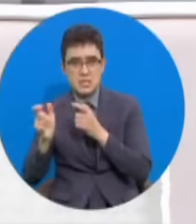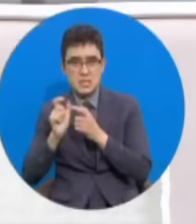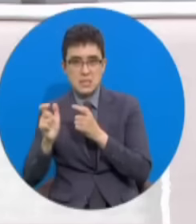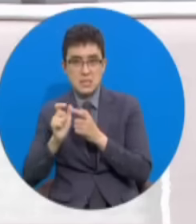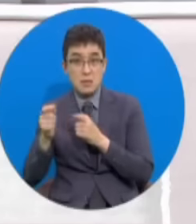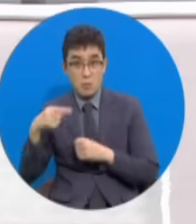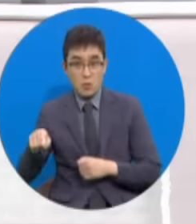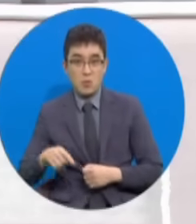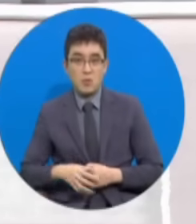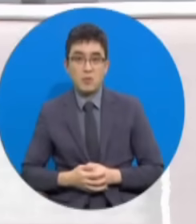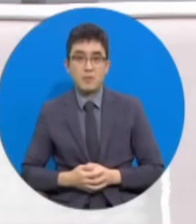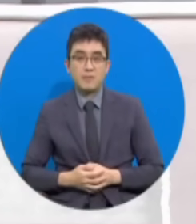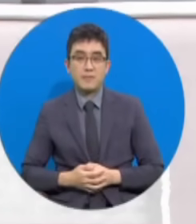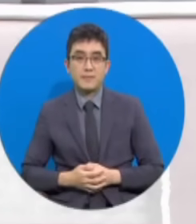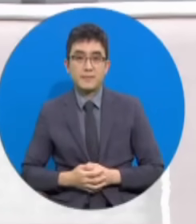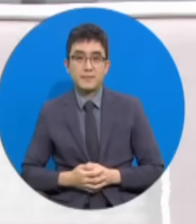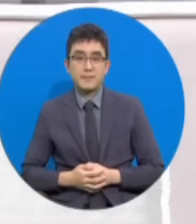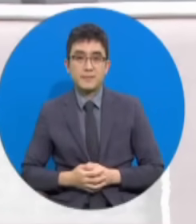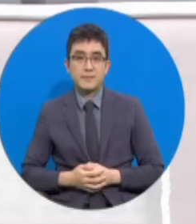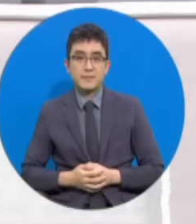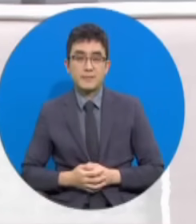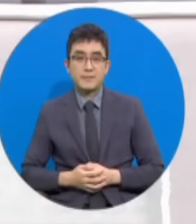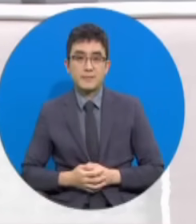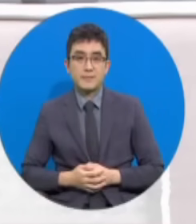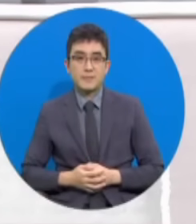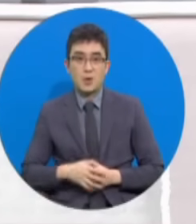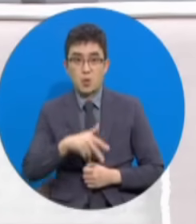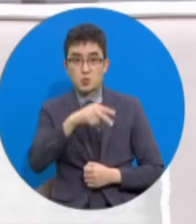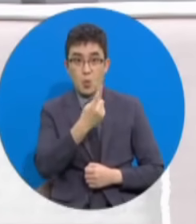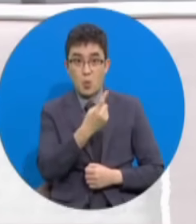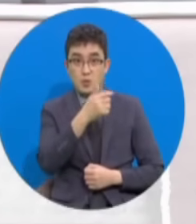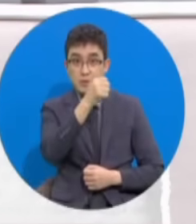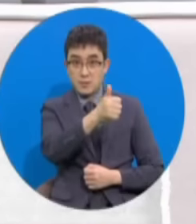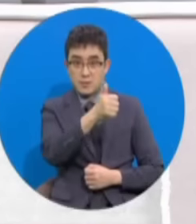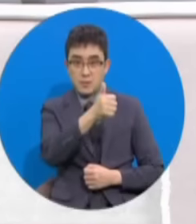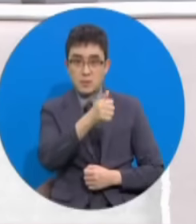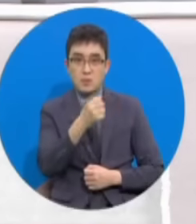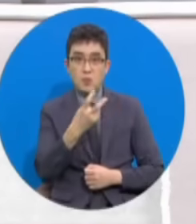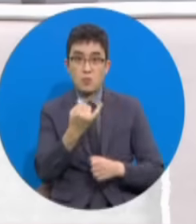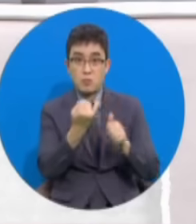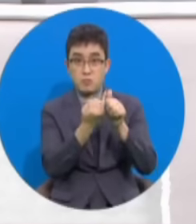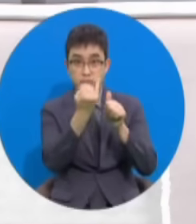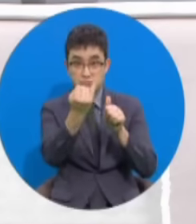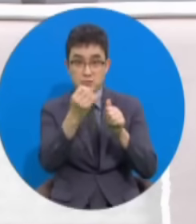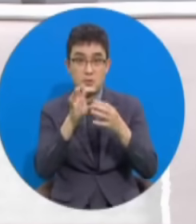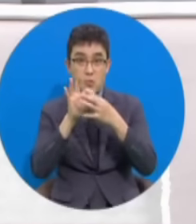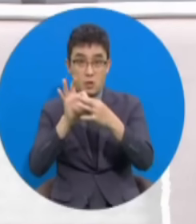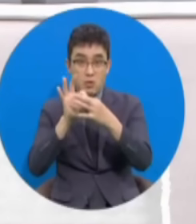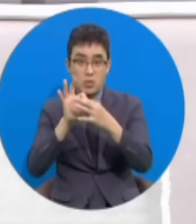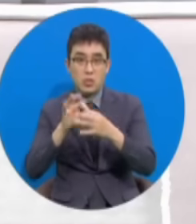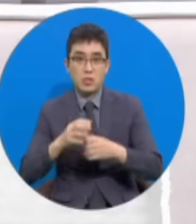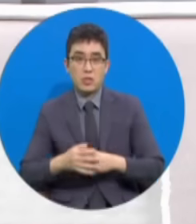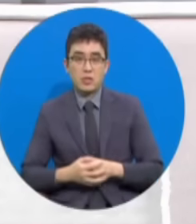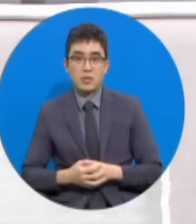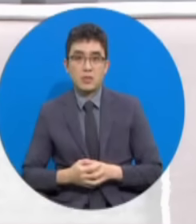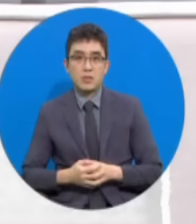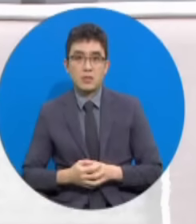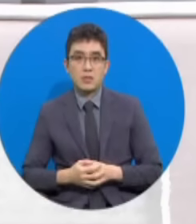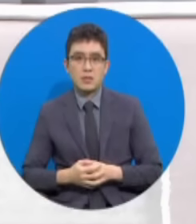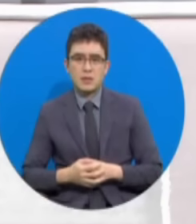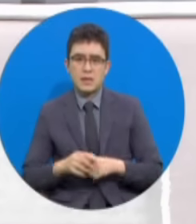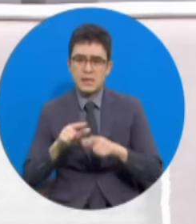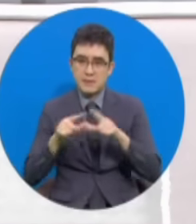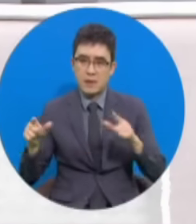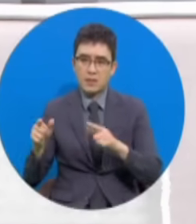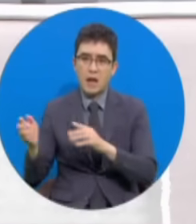뭐가 있냐면 사실은 이거와 조 전 장관이랄지 정경심 교수와 관련돼서 일반적인 가족